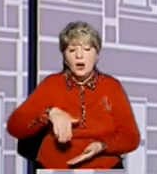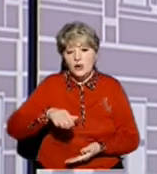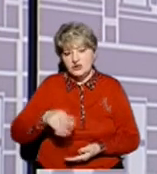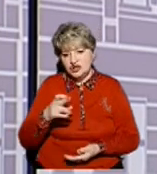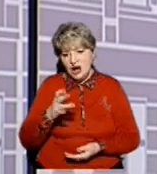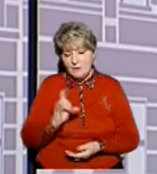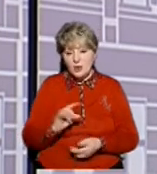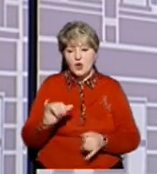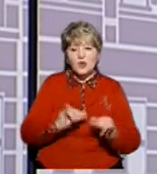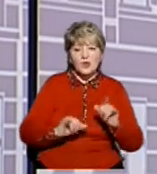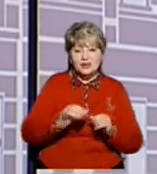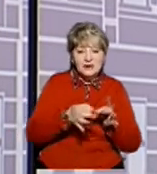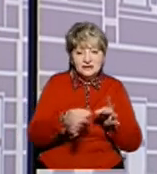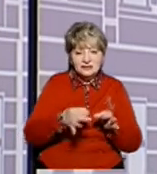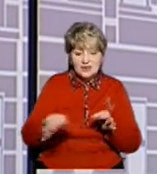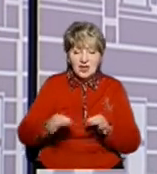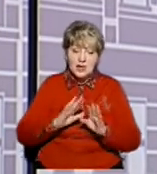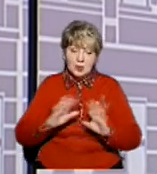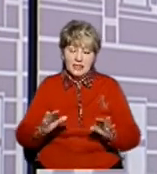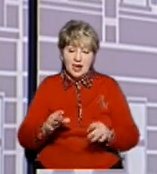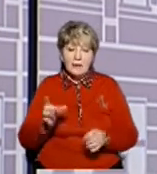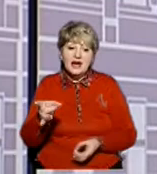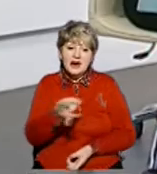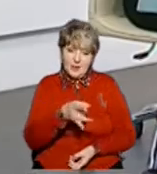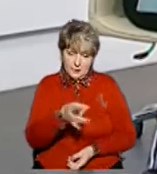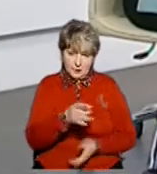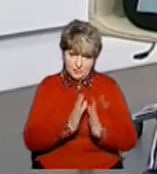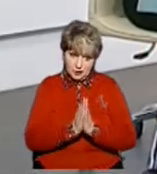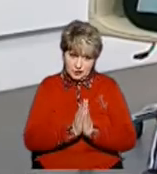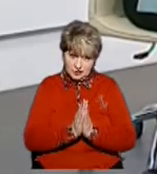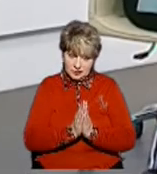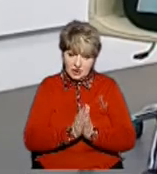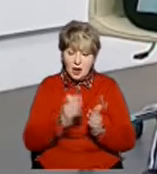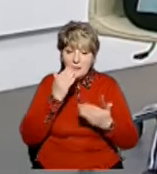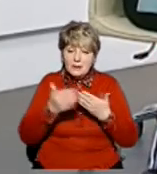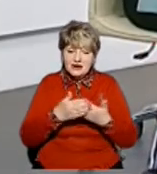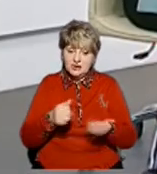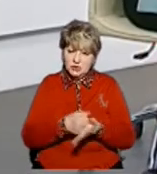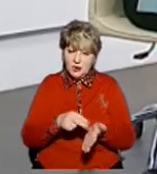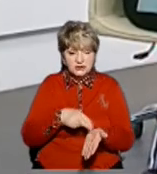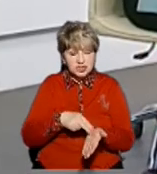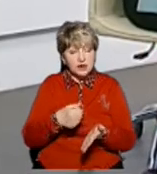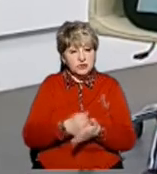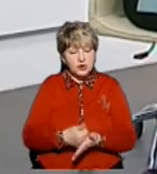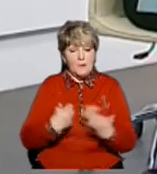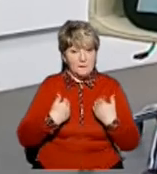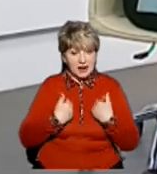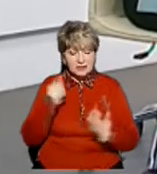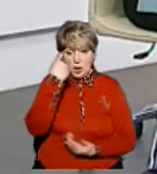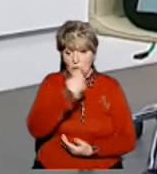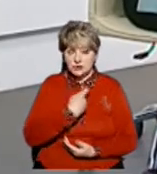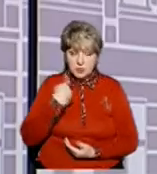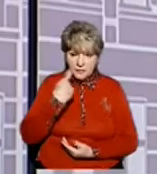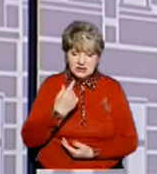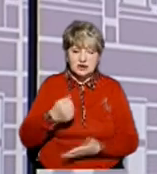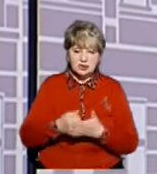уже десь кудись, але, чесно кажучи, не так область, як район. Більше пригород Черкас. До мене особисто і до нас, до моїх